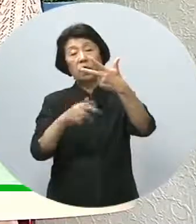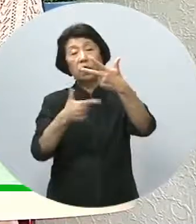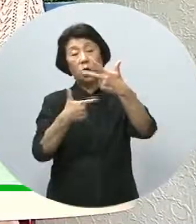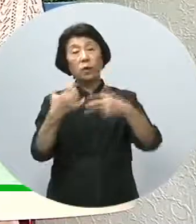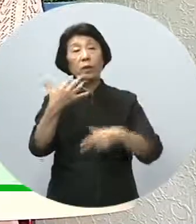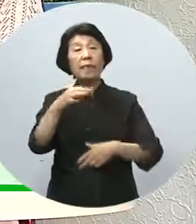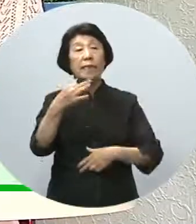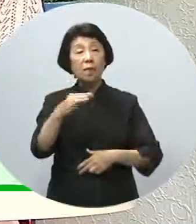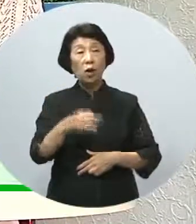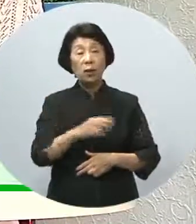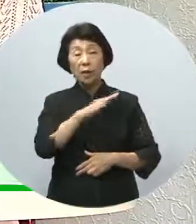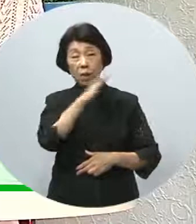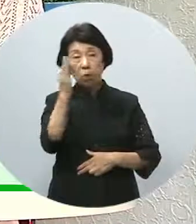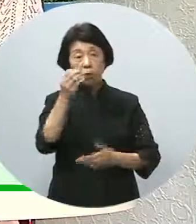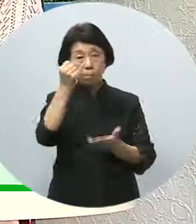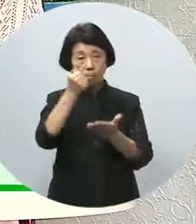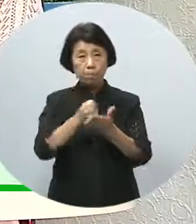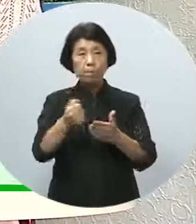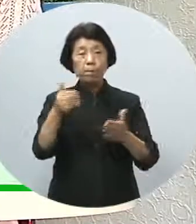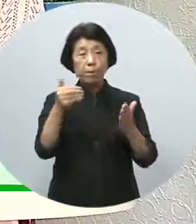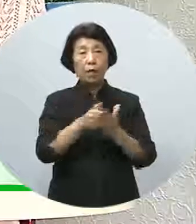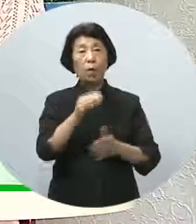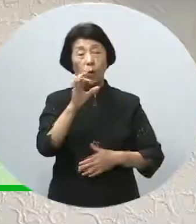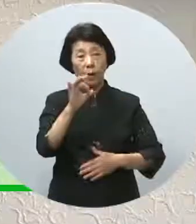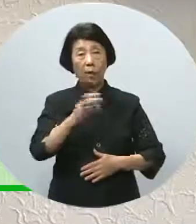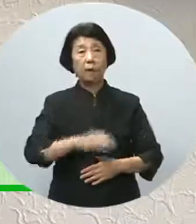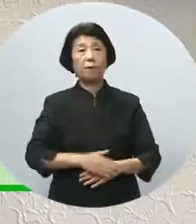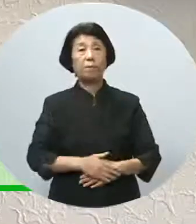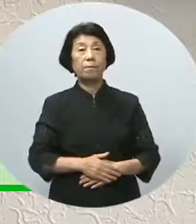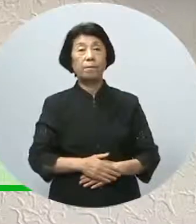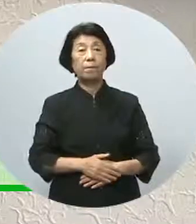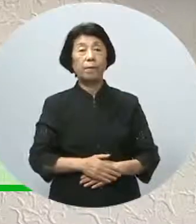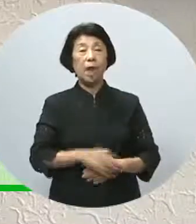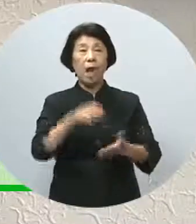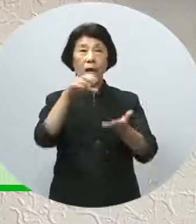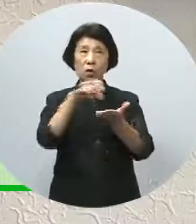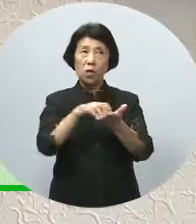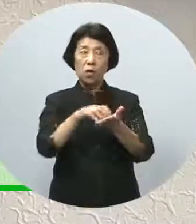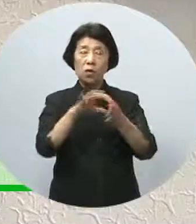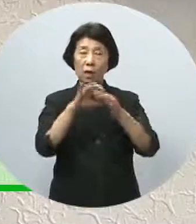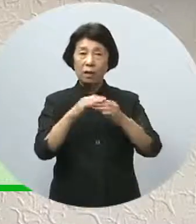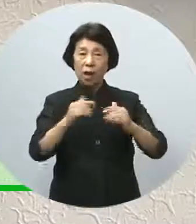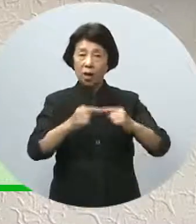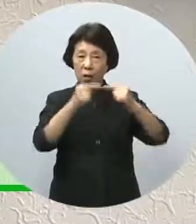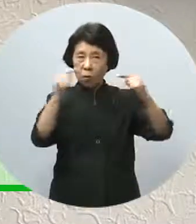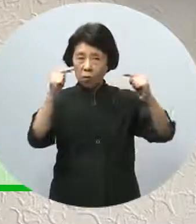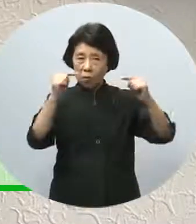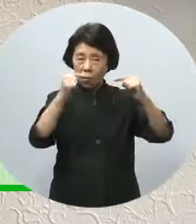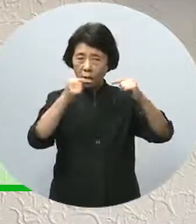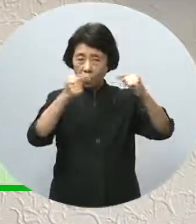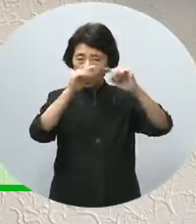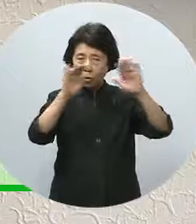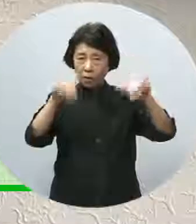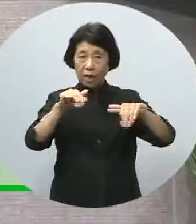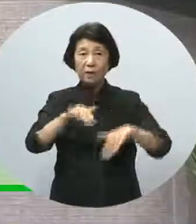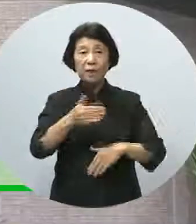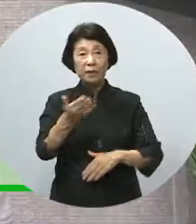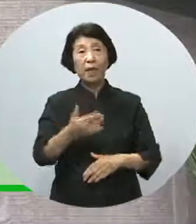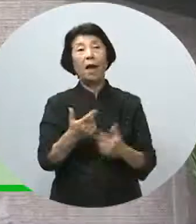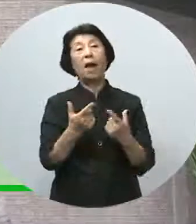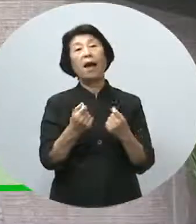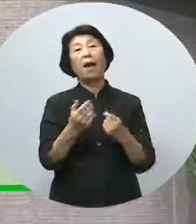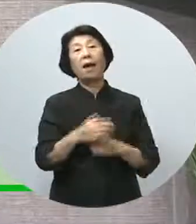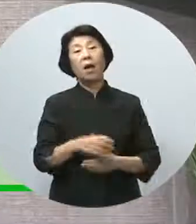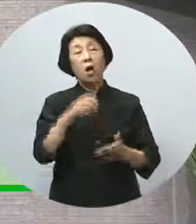金曜日当日消印まで有効です性ということで表彰式なんかもあくりてぃんですかはイ